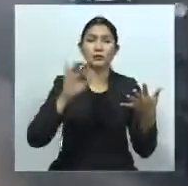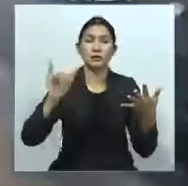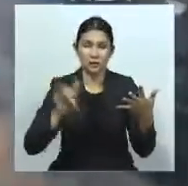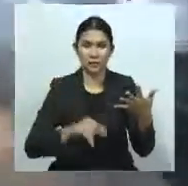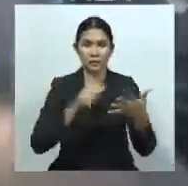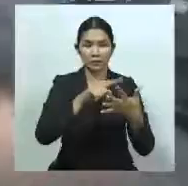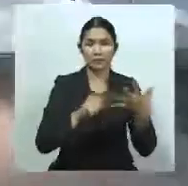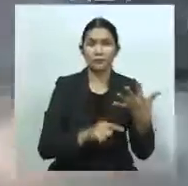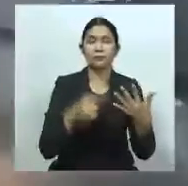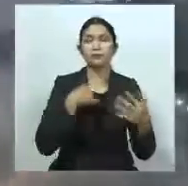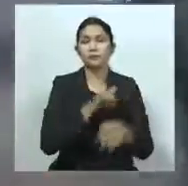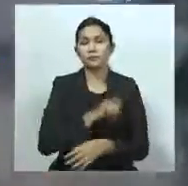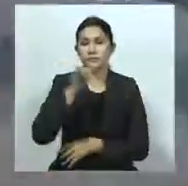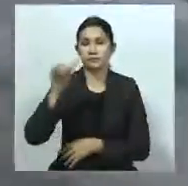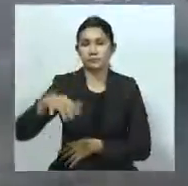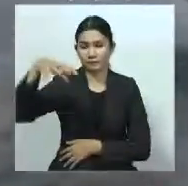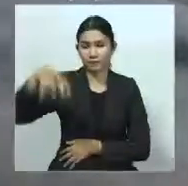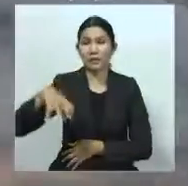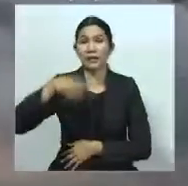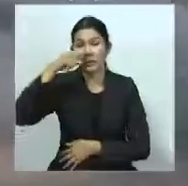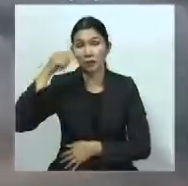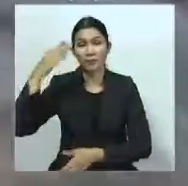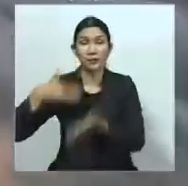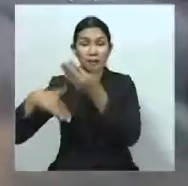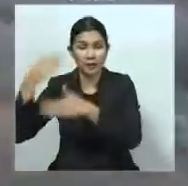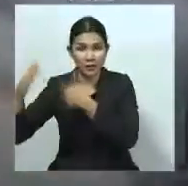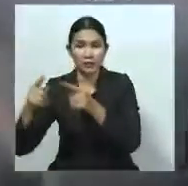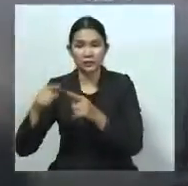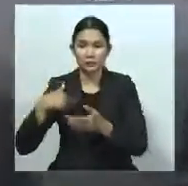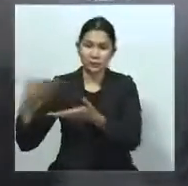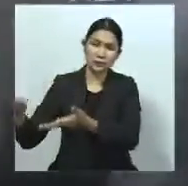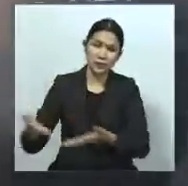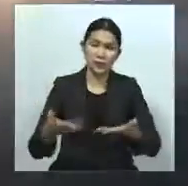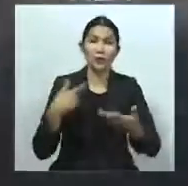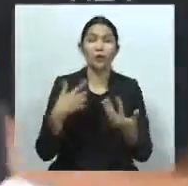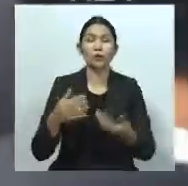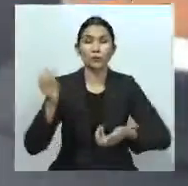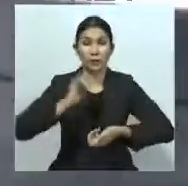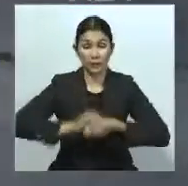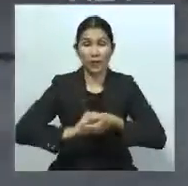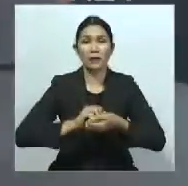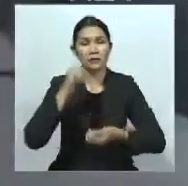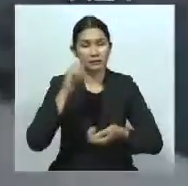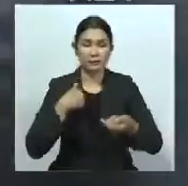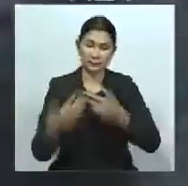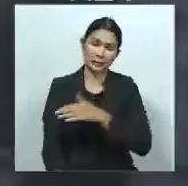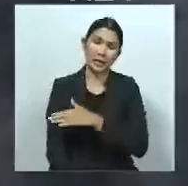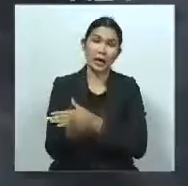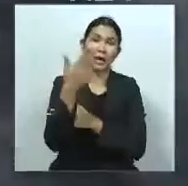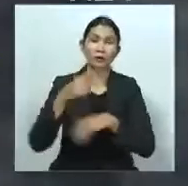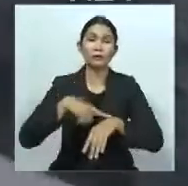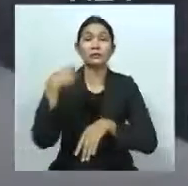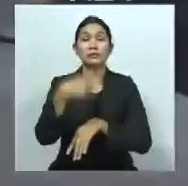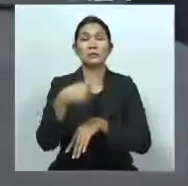แกนนำพรรคเดินทางไปที่ทำการพรรคชาติไทยพัฒนาเพื่อเทียบเชิญเข้าร่วมจัดตั้งรัฐบาลไปกันตั้งแต่เช้านะคะต